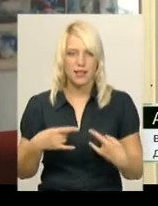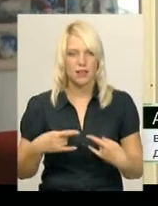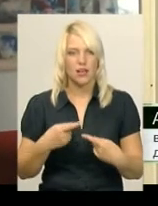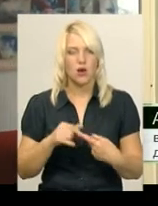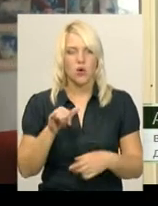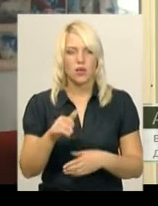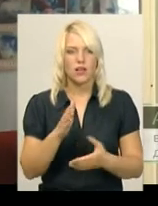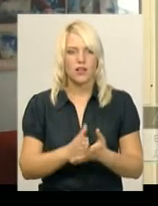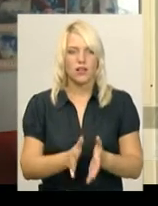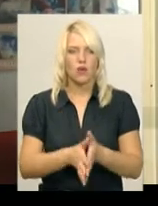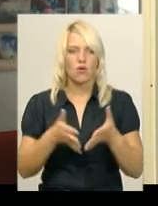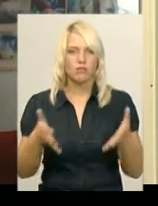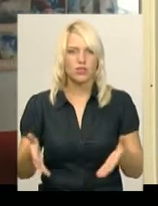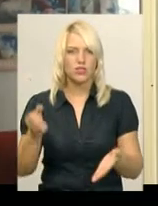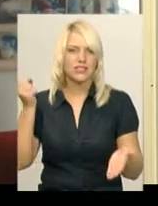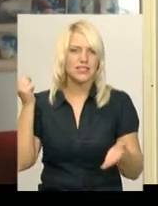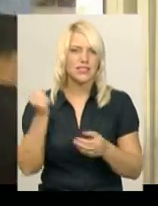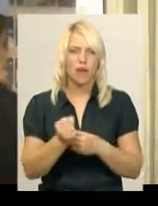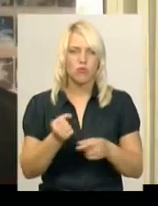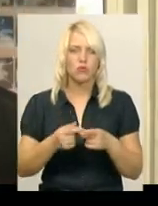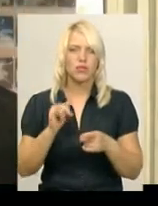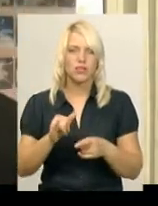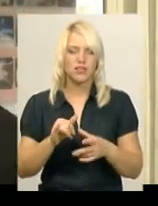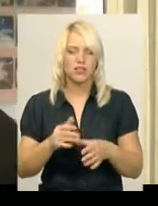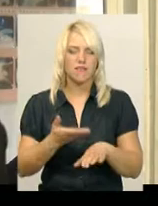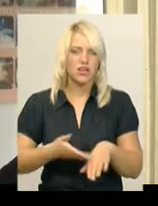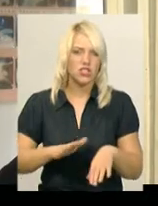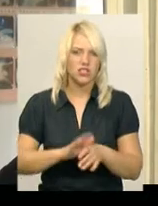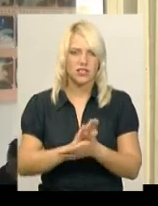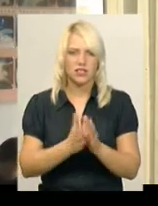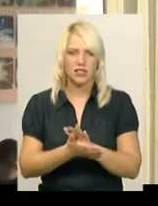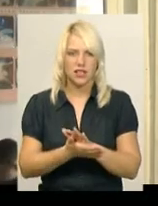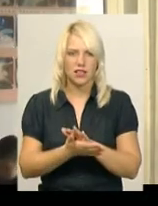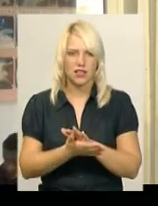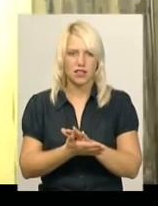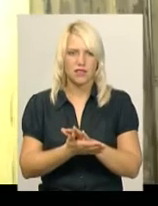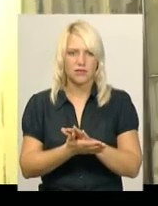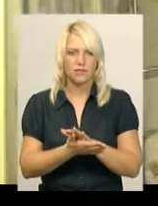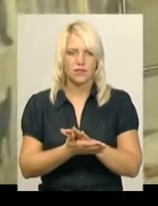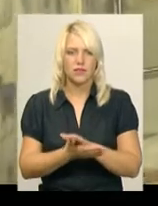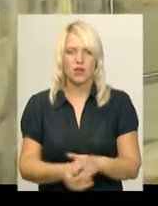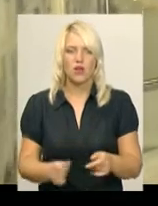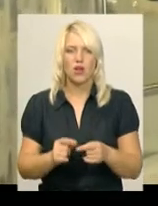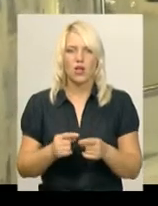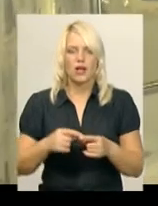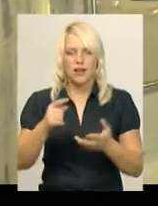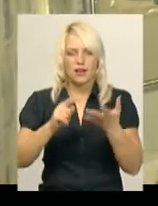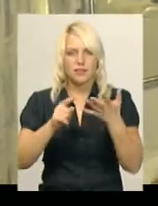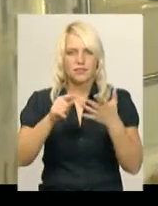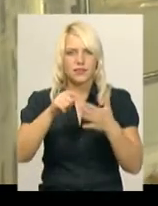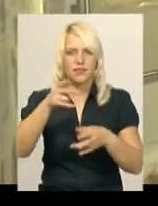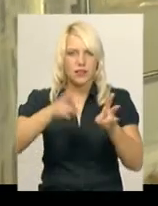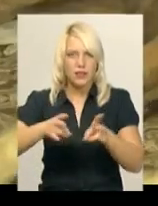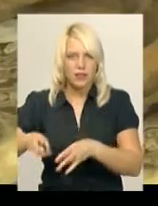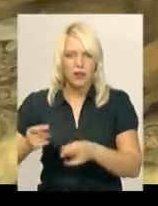в неї є обширні забої, дуже важкий стан, півометра у нас нефрієт, у нас забої. Крім перерахованих травм і хвороб,